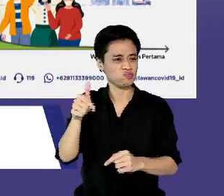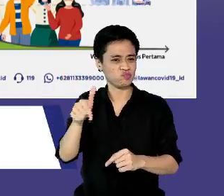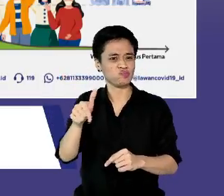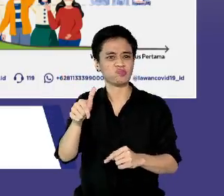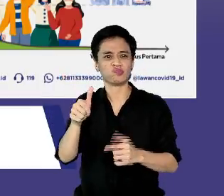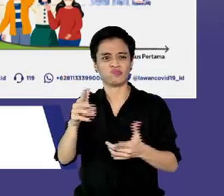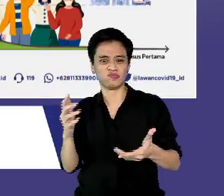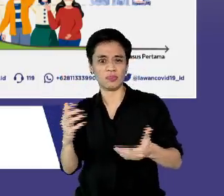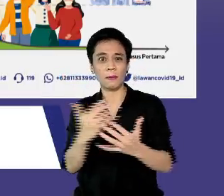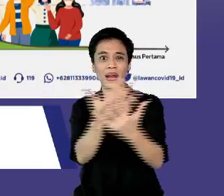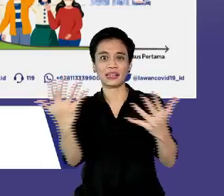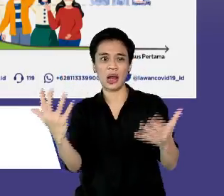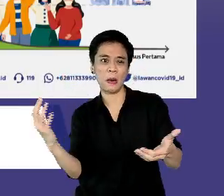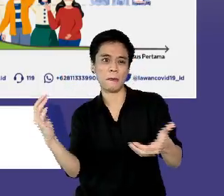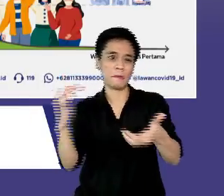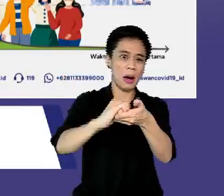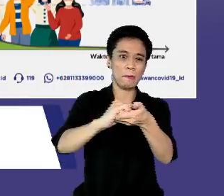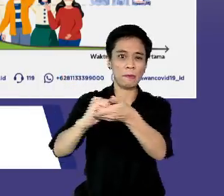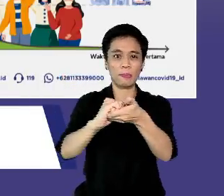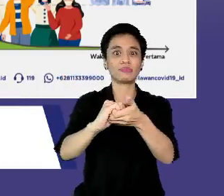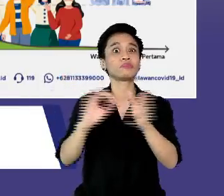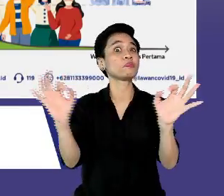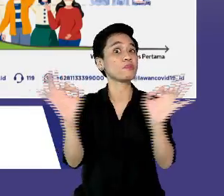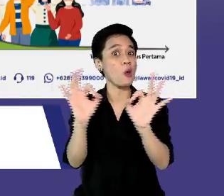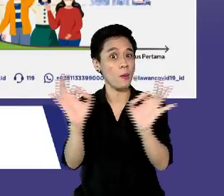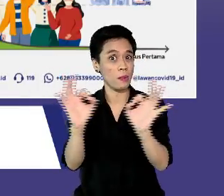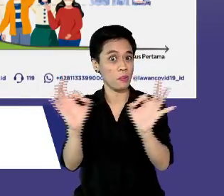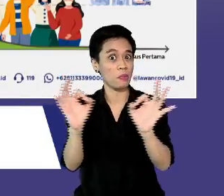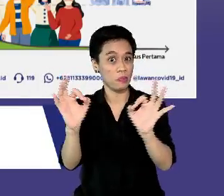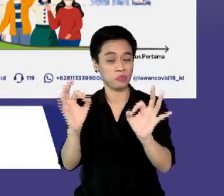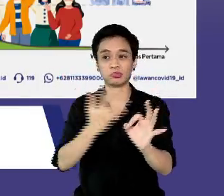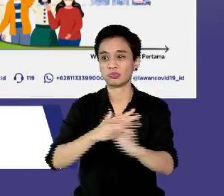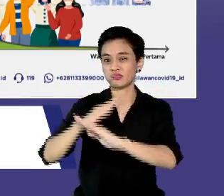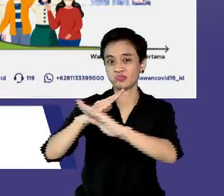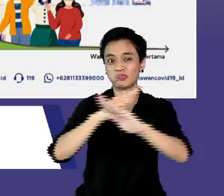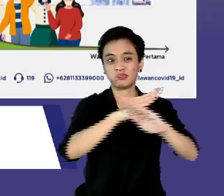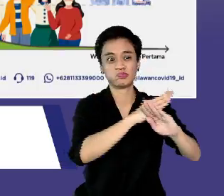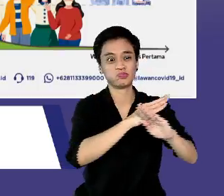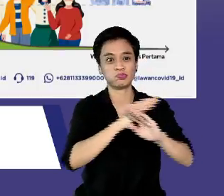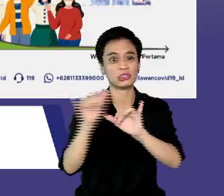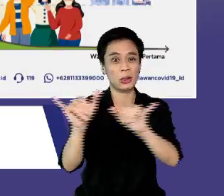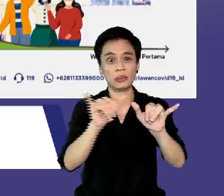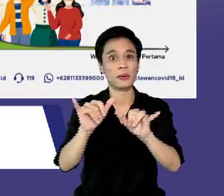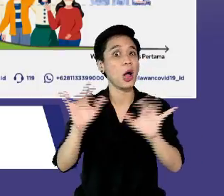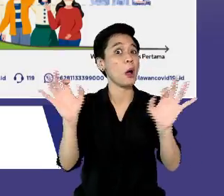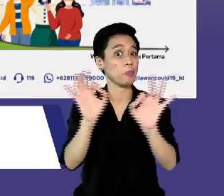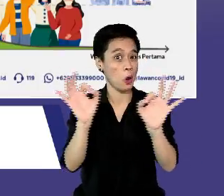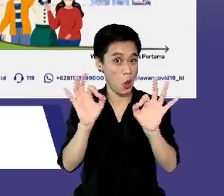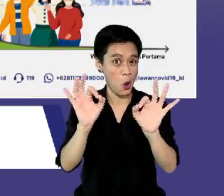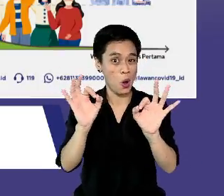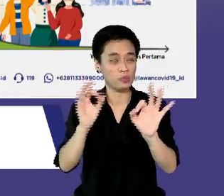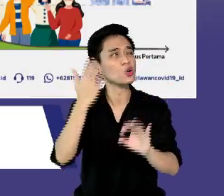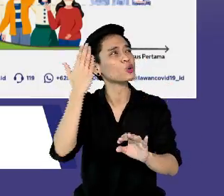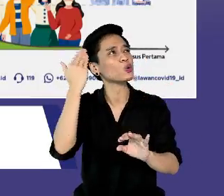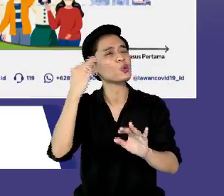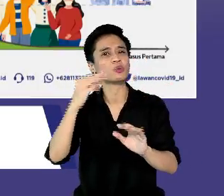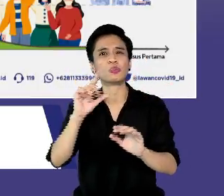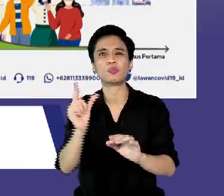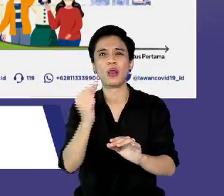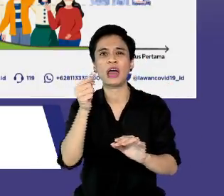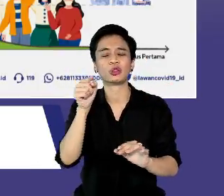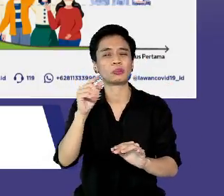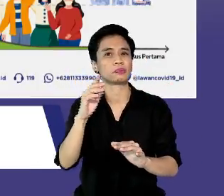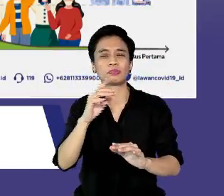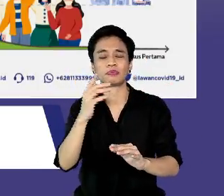terbentuknya kekompakan masyarakat dalam menjalankan upaya pencegahan COVID-19. Mengingat saat itu COVID-19 tergolong